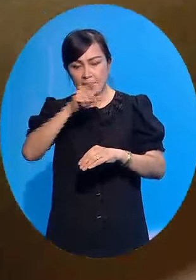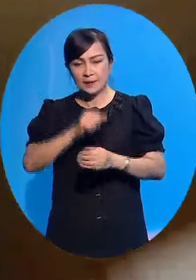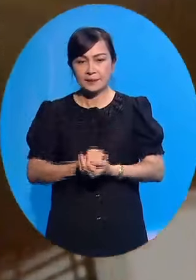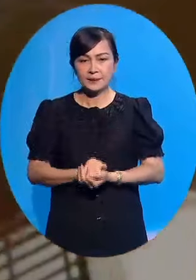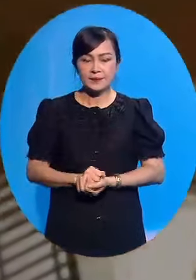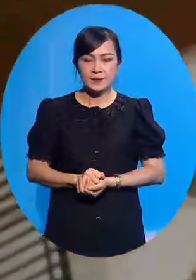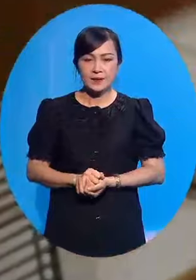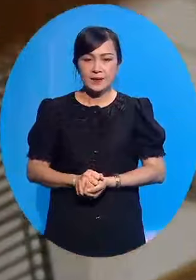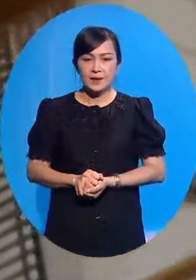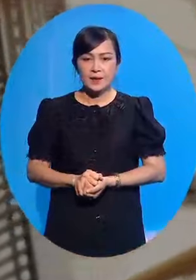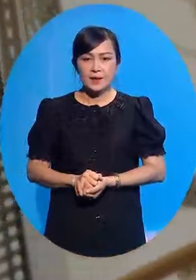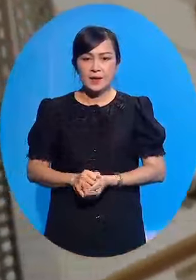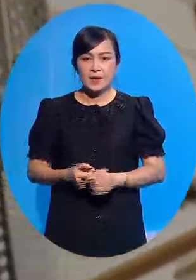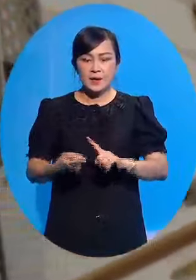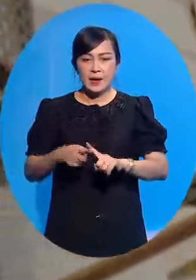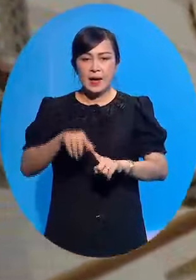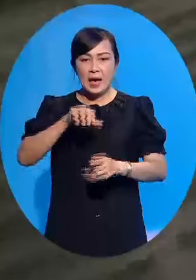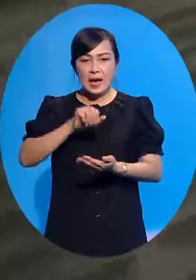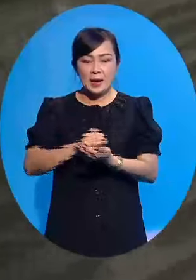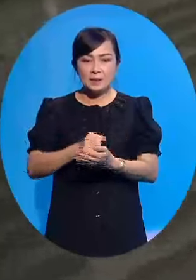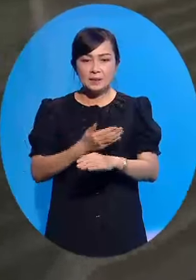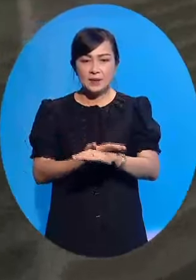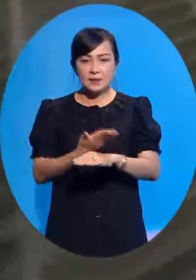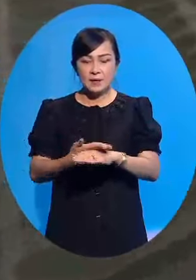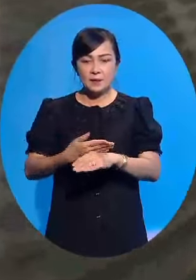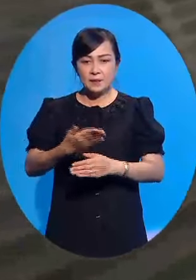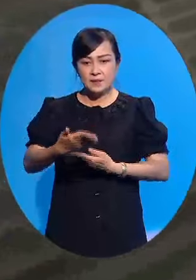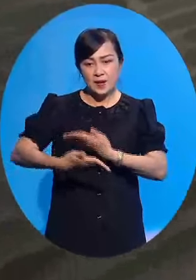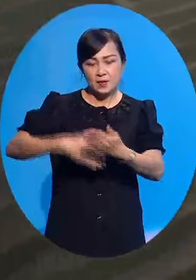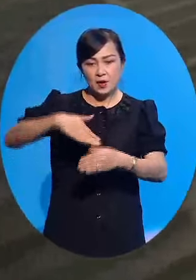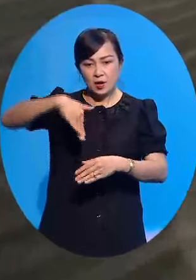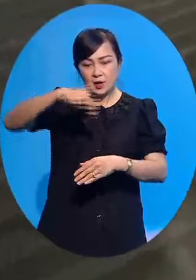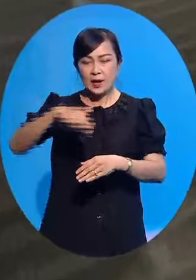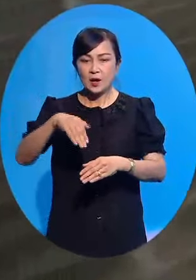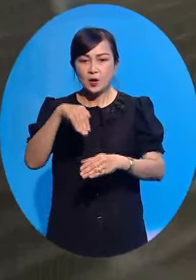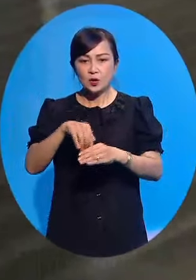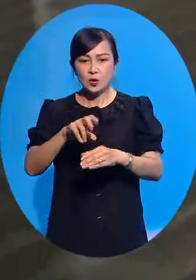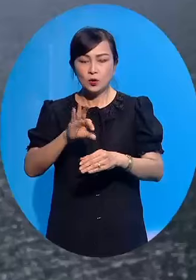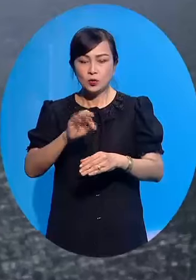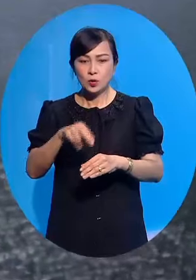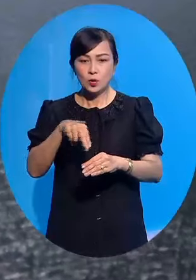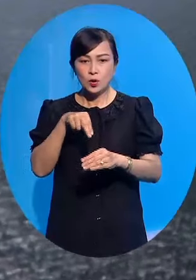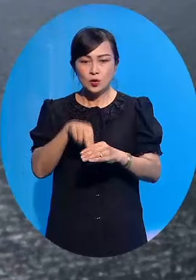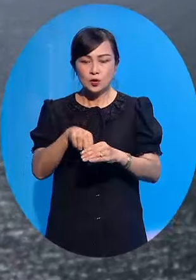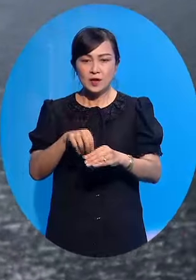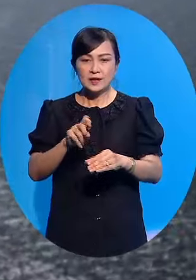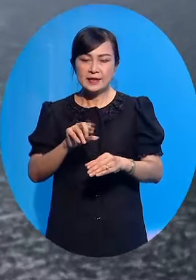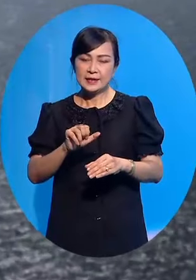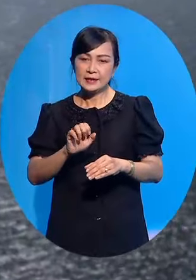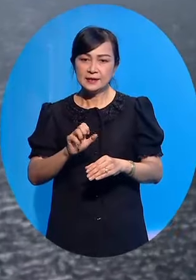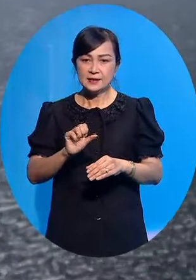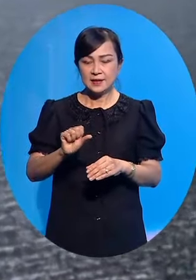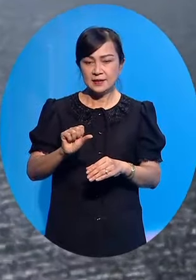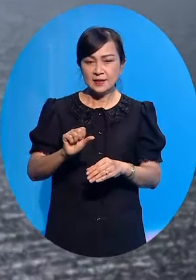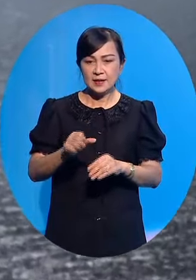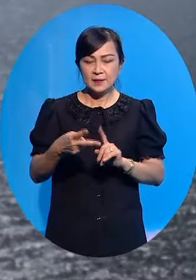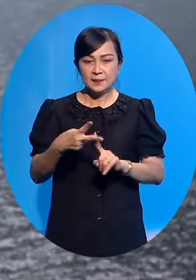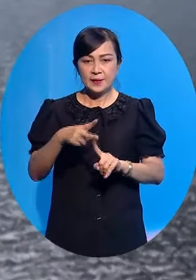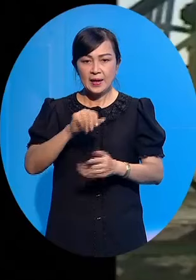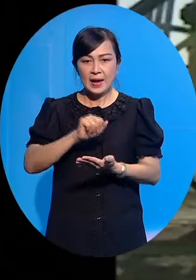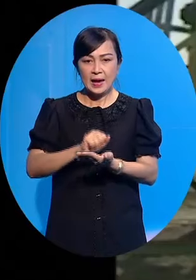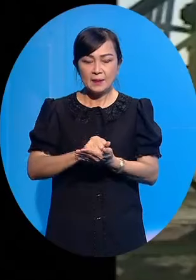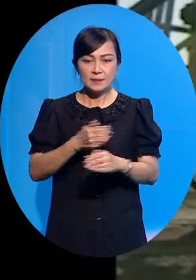thể, một mức giá trần sẽ được áp dụng đối với sản phẩm được giao dịch ở mức cao hơn dầu thô như xăng và dầu diesel, và một mức trần khác sẽ